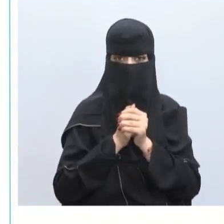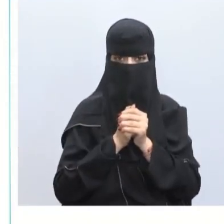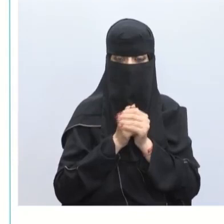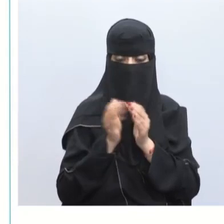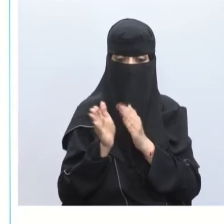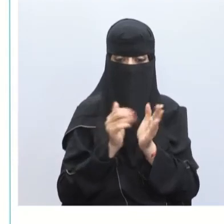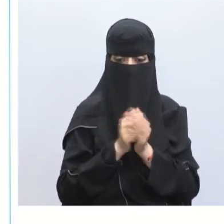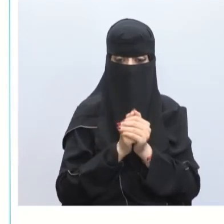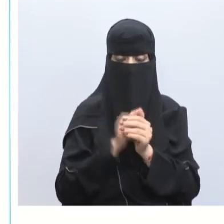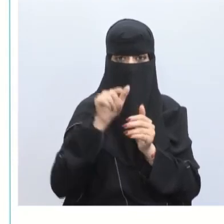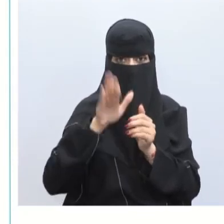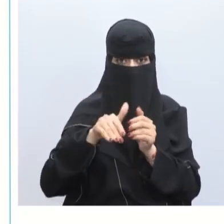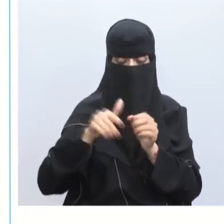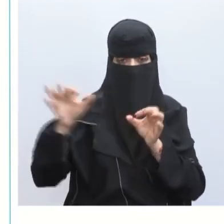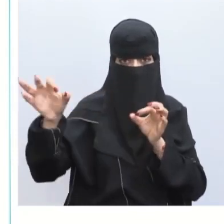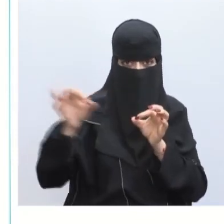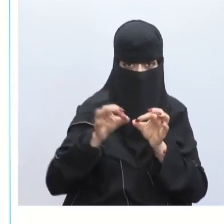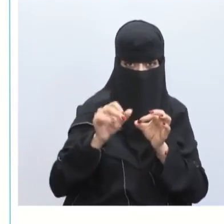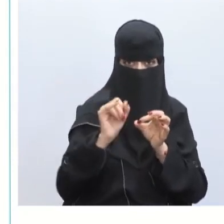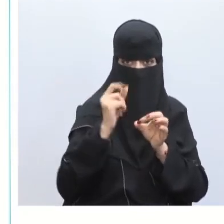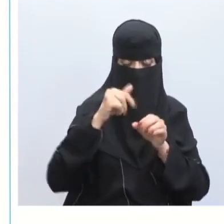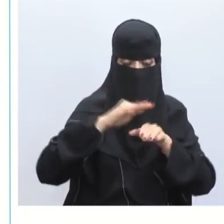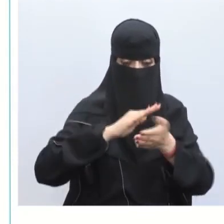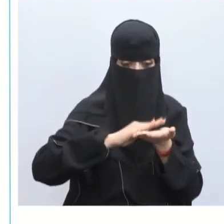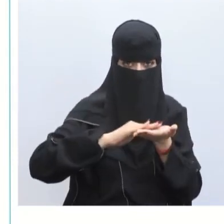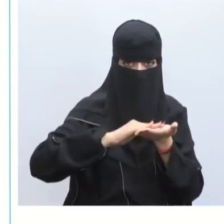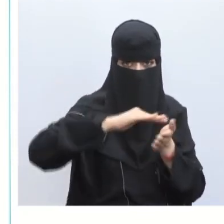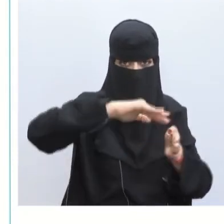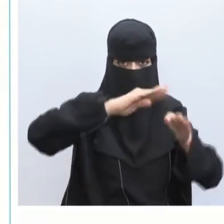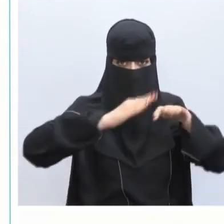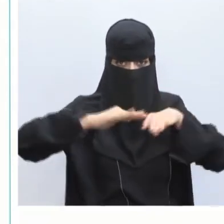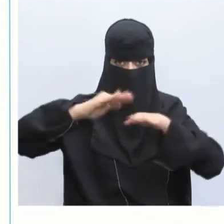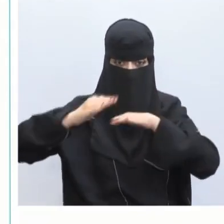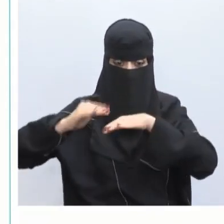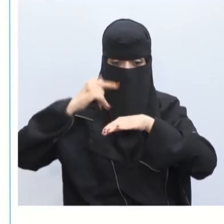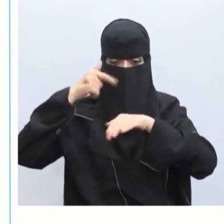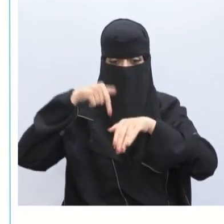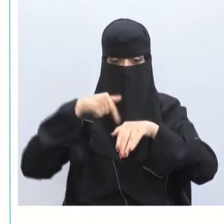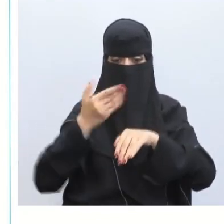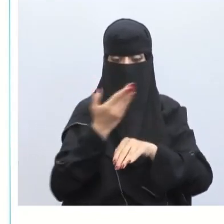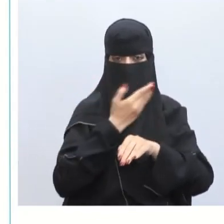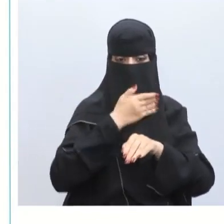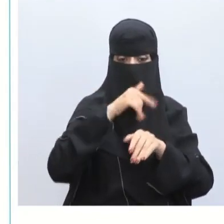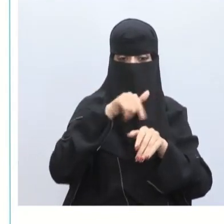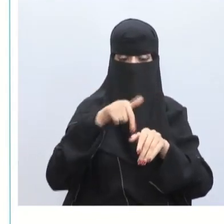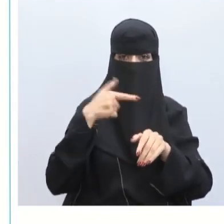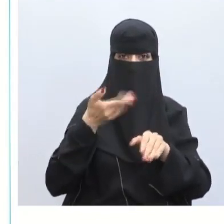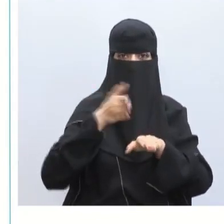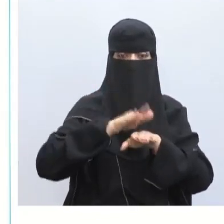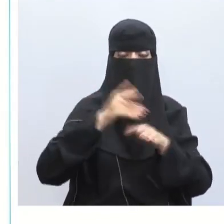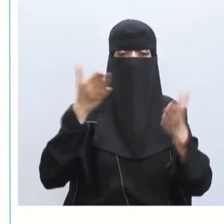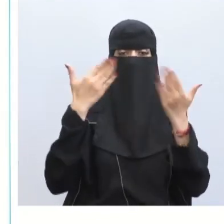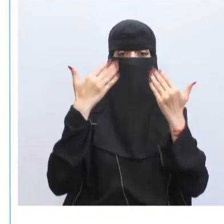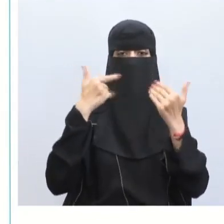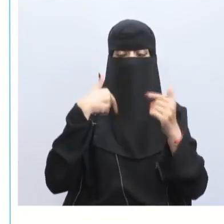الساحليه القرب من المسطحات المائيه تؤ المسطحات المائيه في المناخ فهي